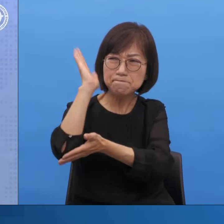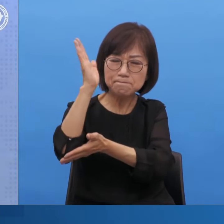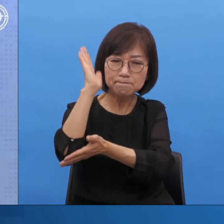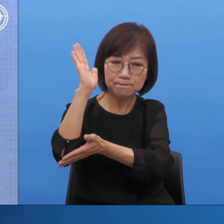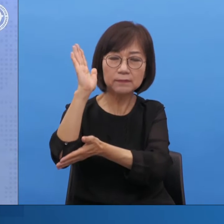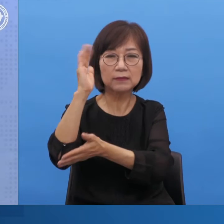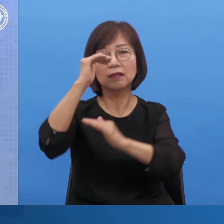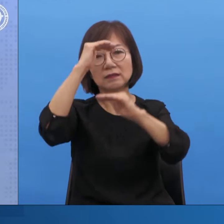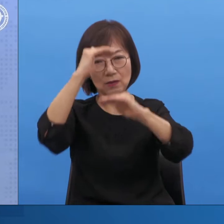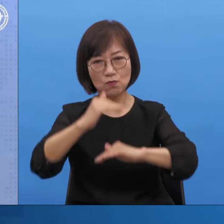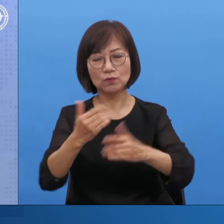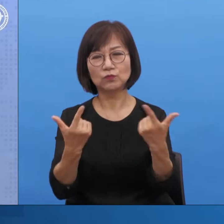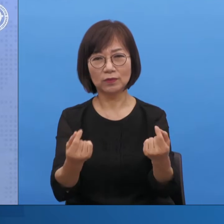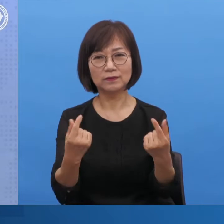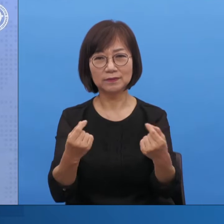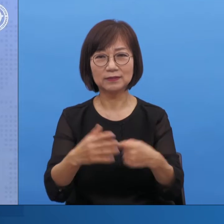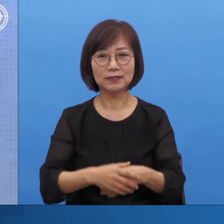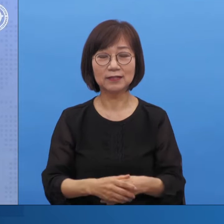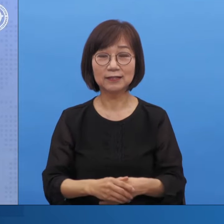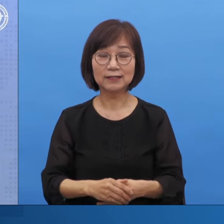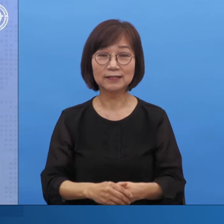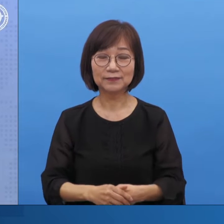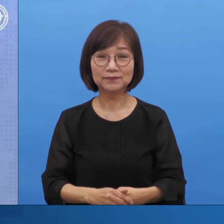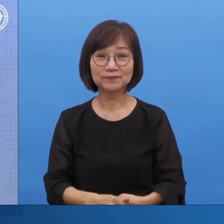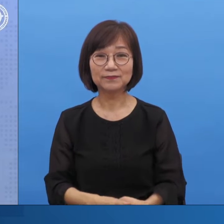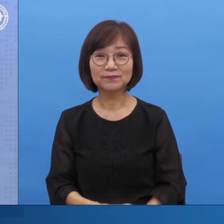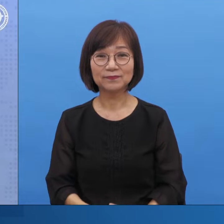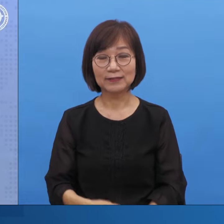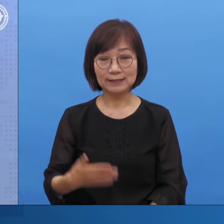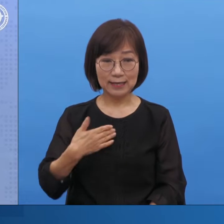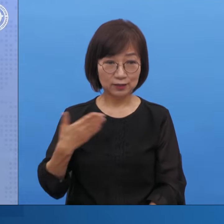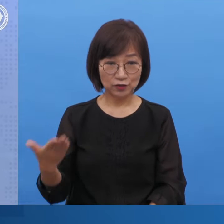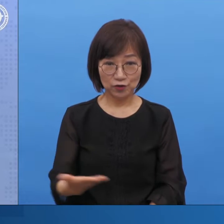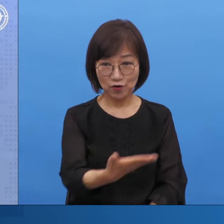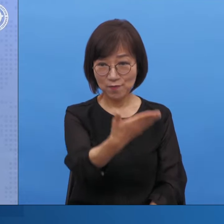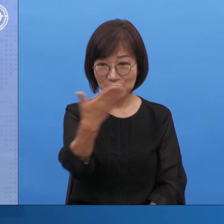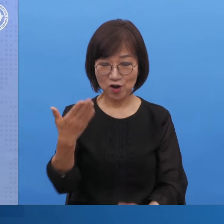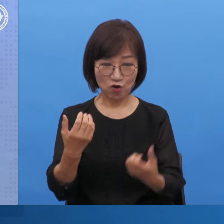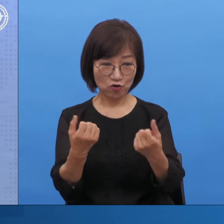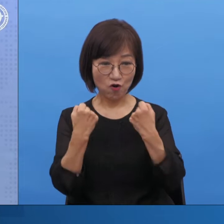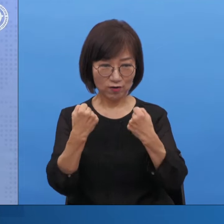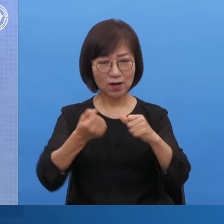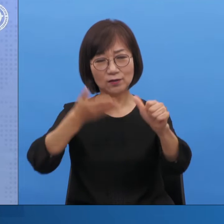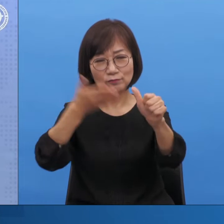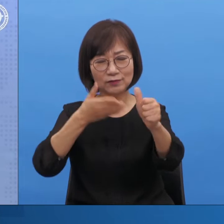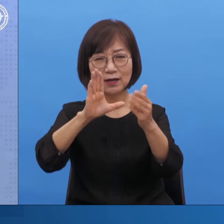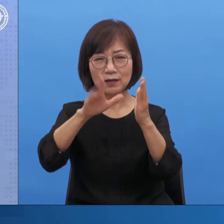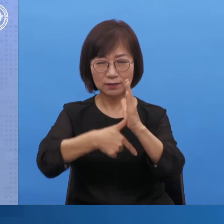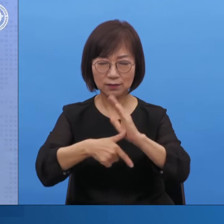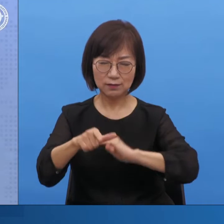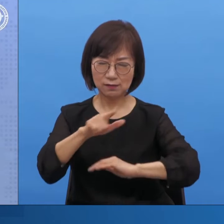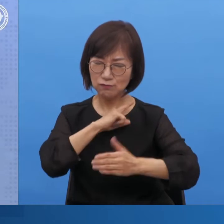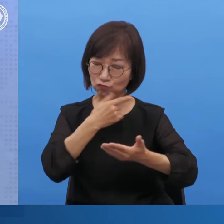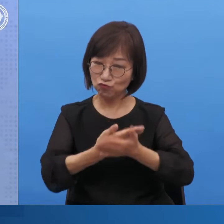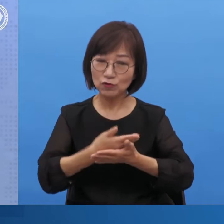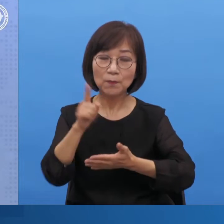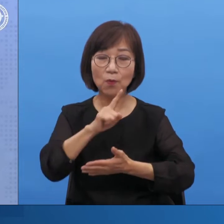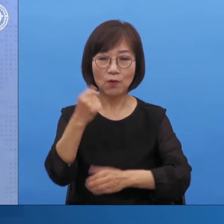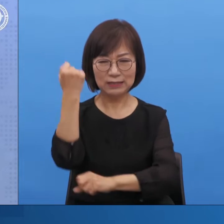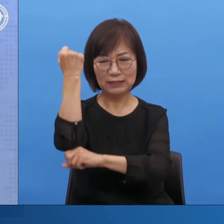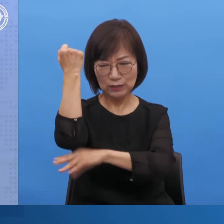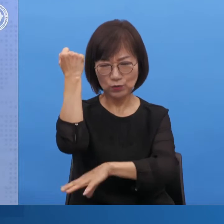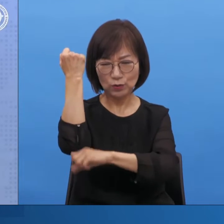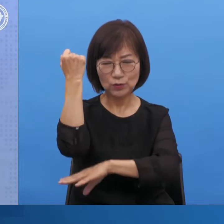of today. 나는 여러분 건강도 기초부터 다지라고 합니다. And so even your health, I believe that you have to start from the foundation. 운동하고